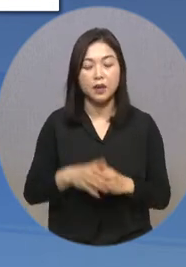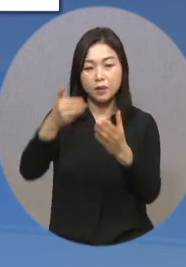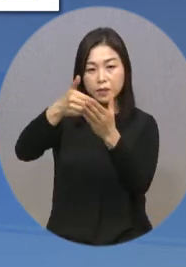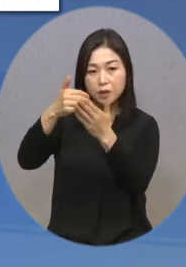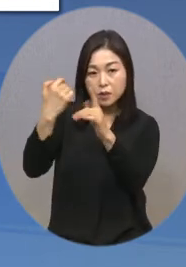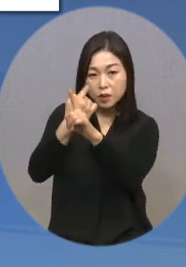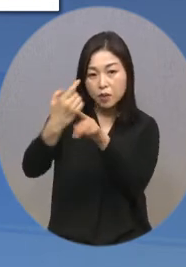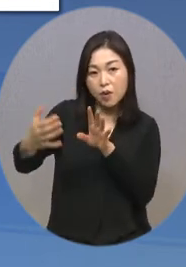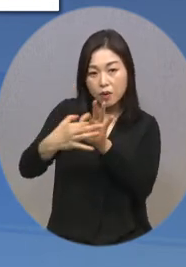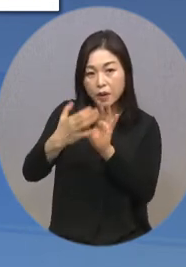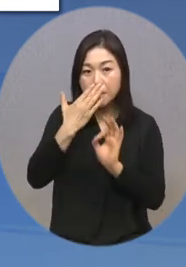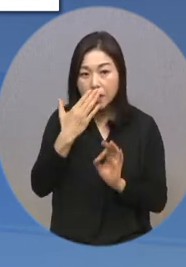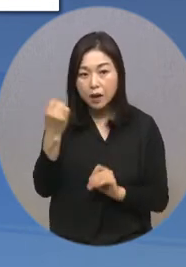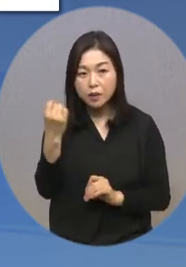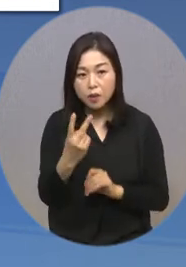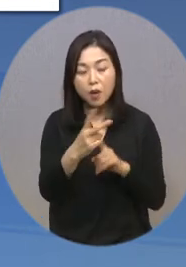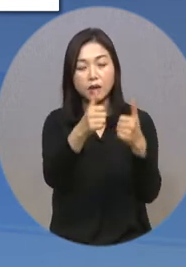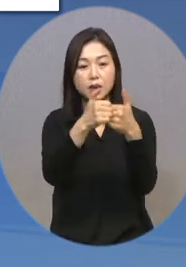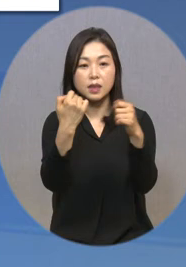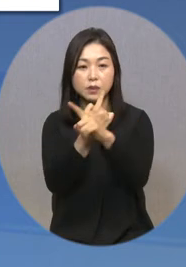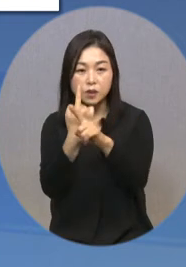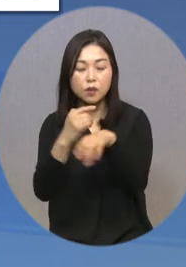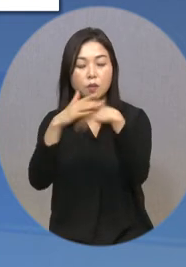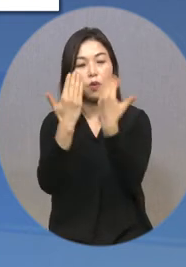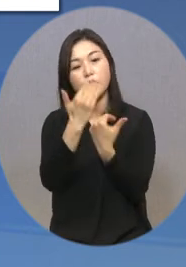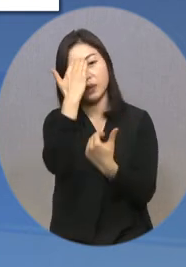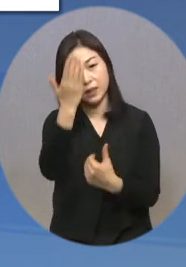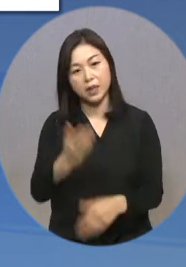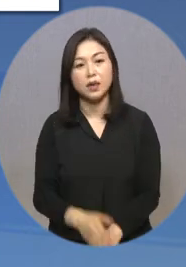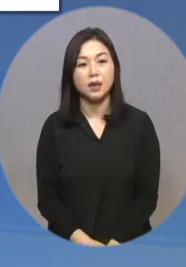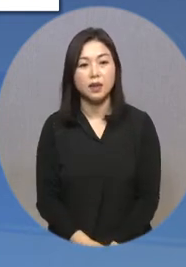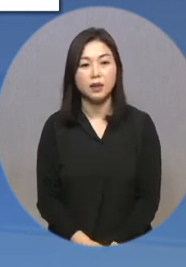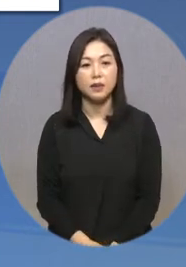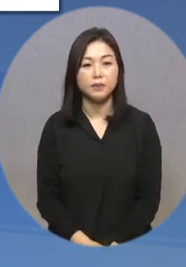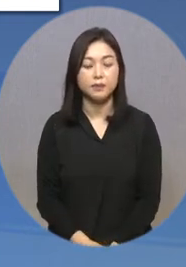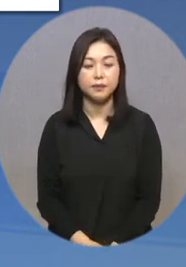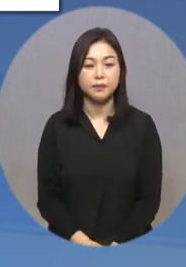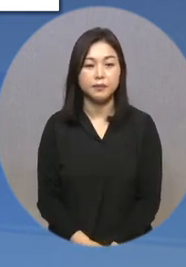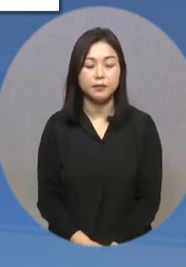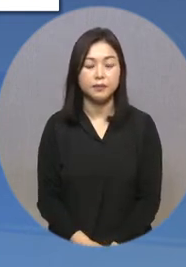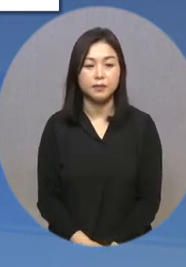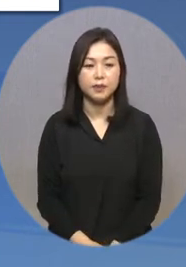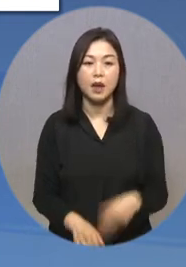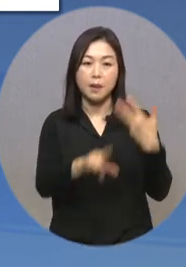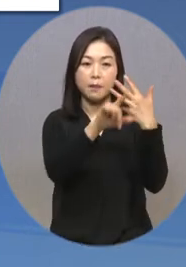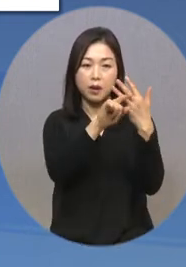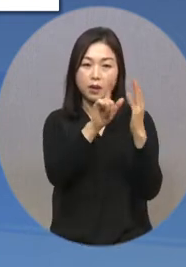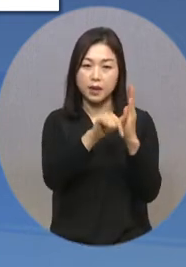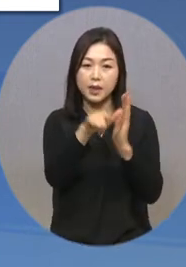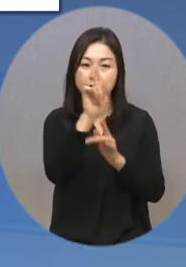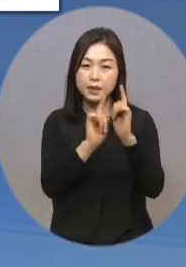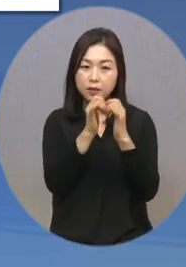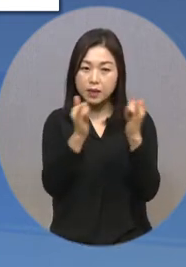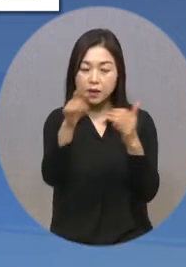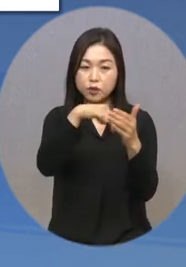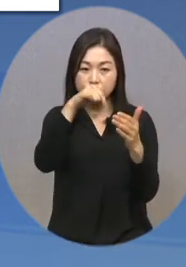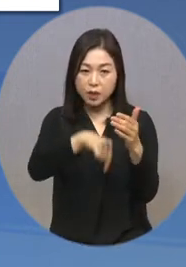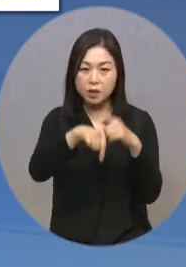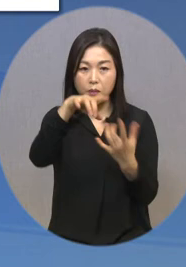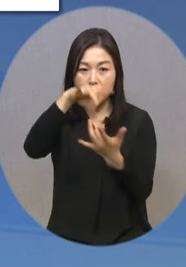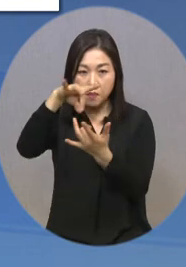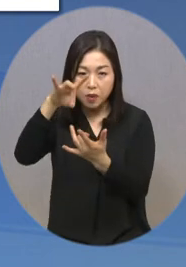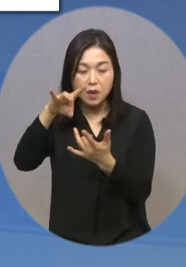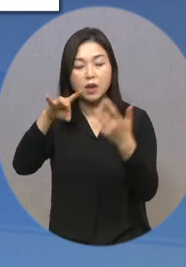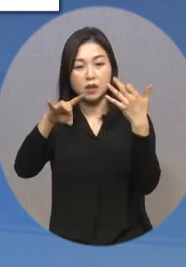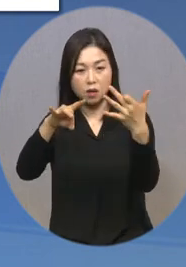가 연계될 수 있고 모든 상담과 치료는 무료입니다 우선 지난달 심청 자 종전 정된 19 까고